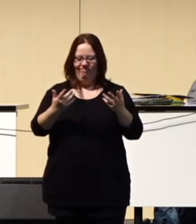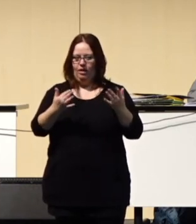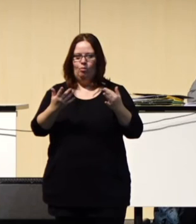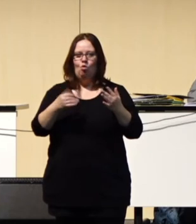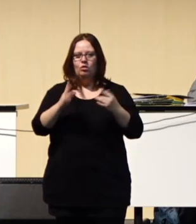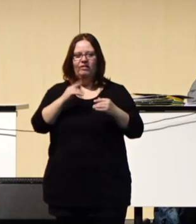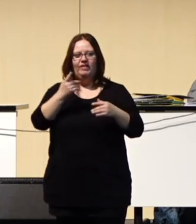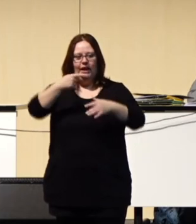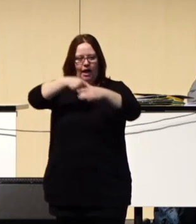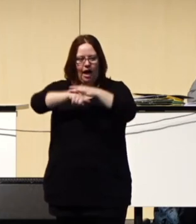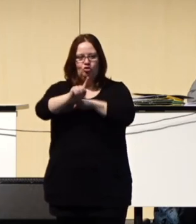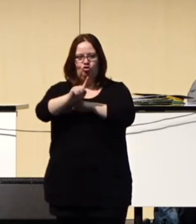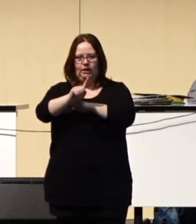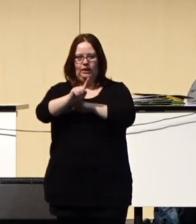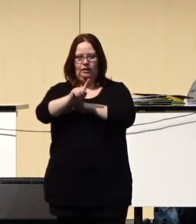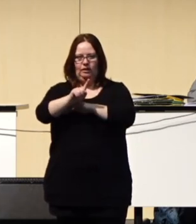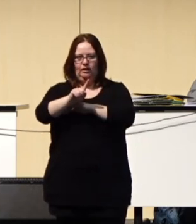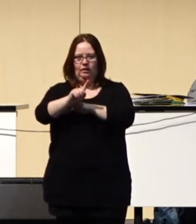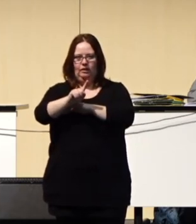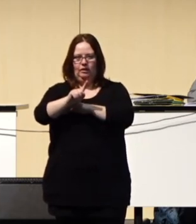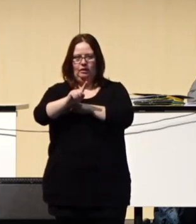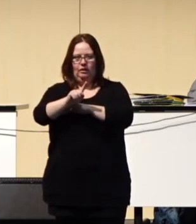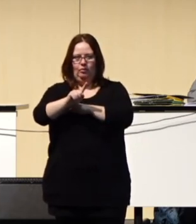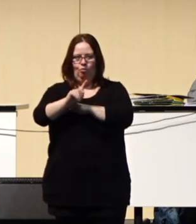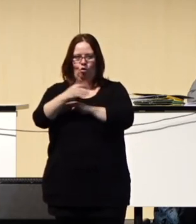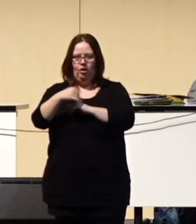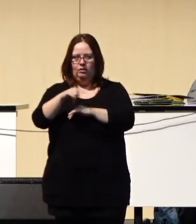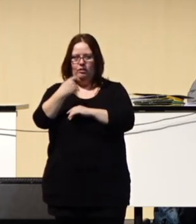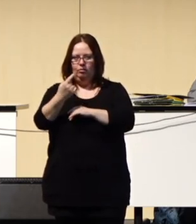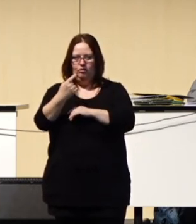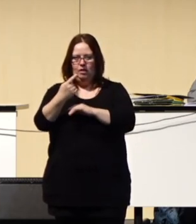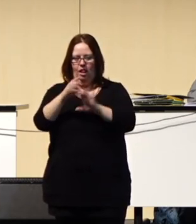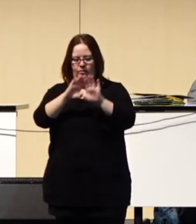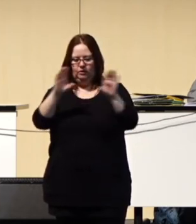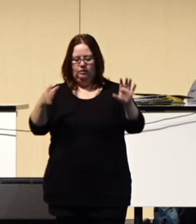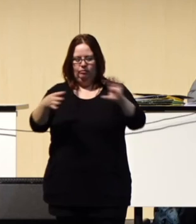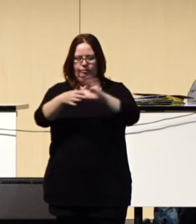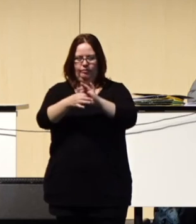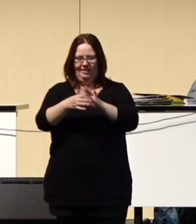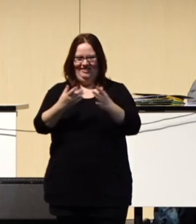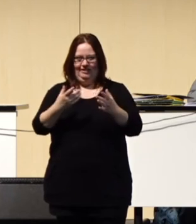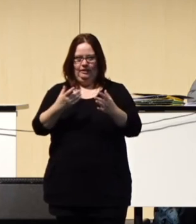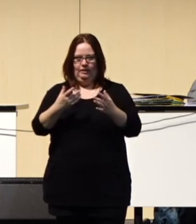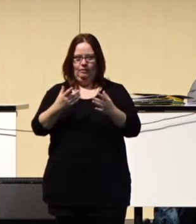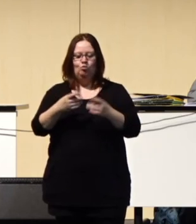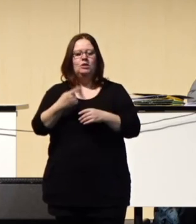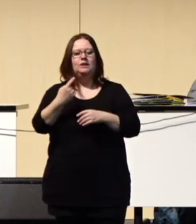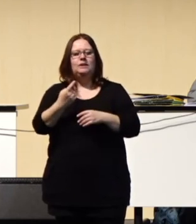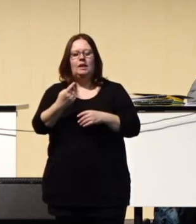im Einstiegsbauwerk dann eine entsprechende Einschrift mit einzubringen. Das ist natürlich ein